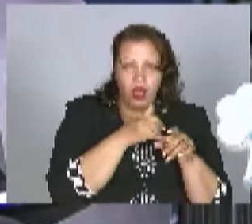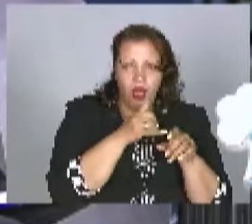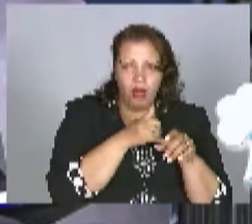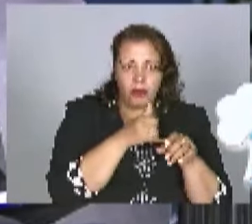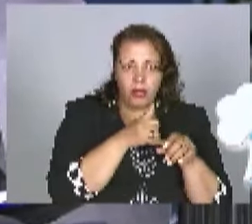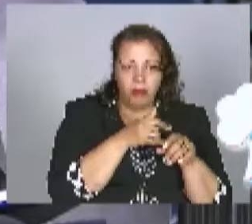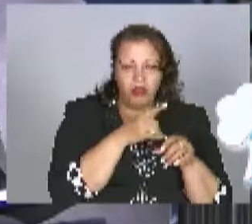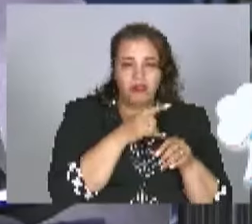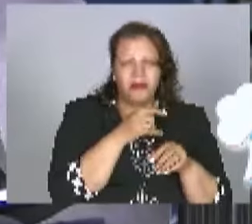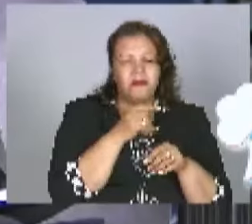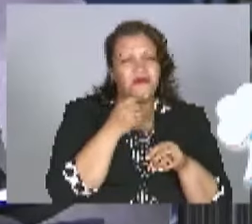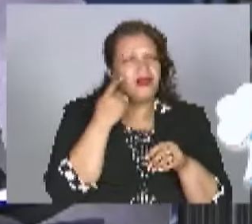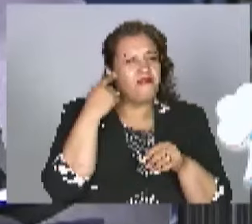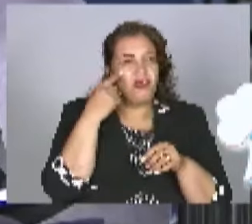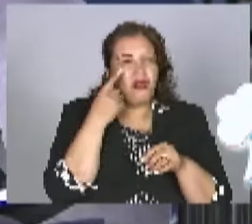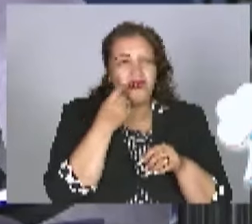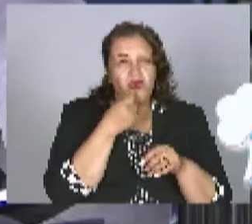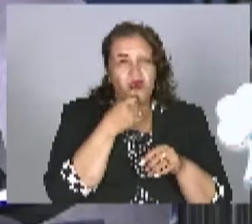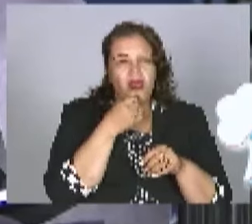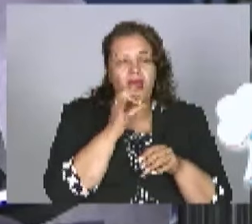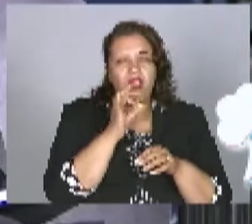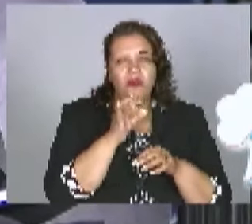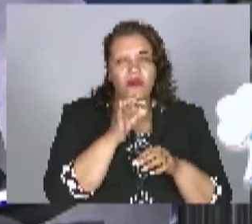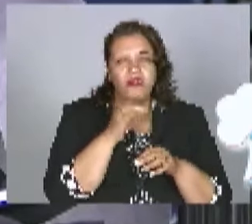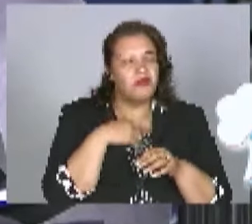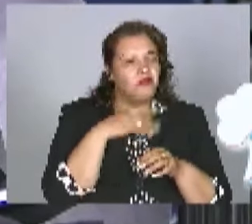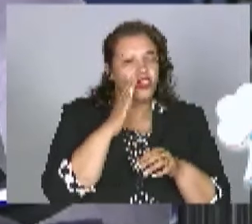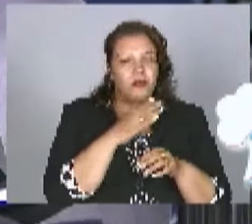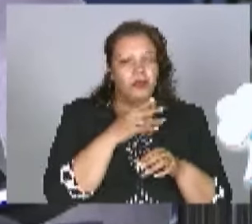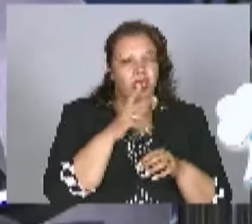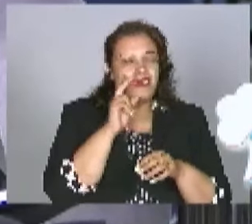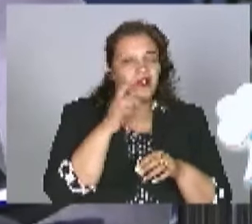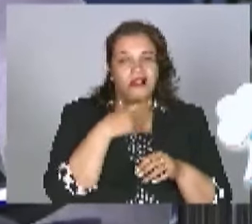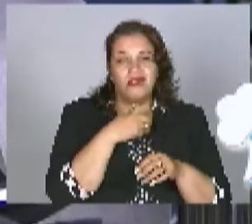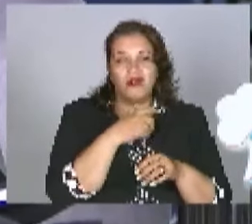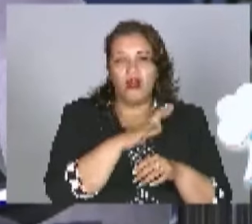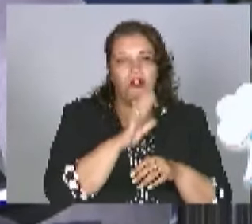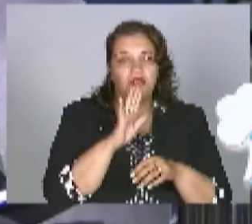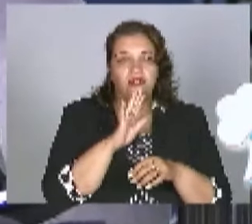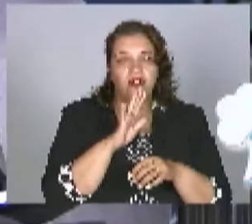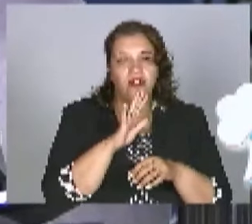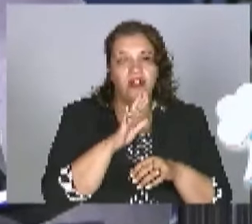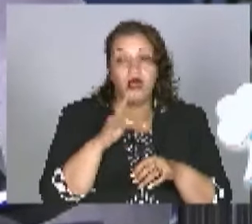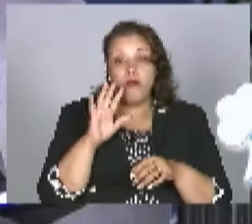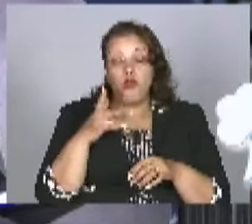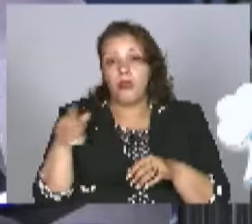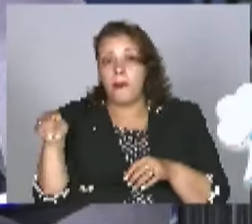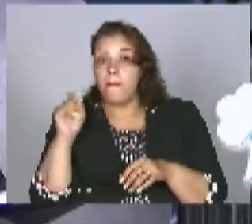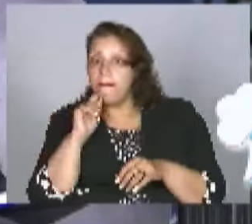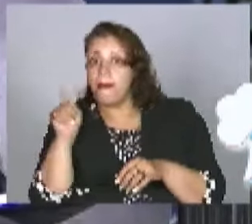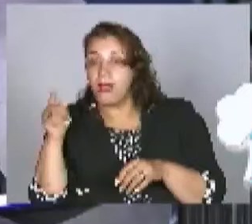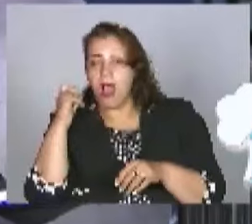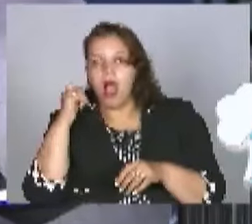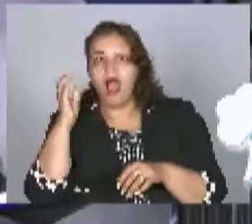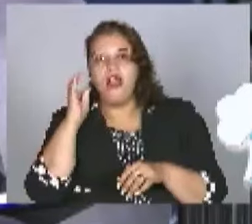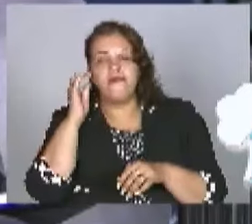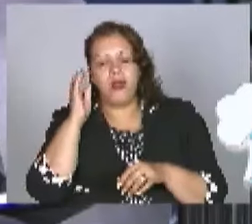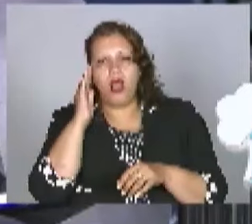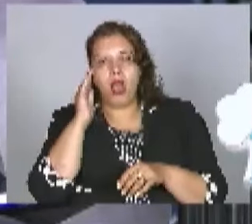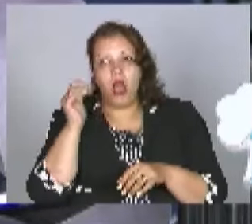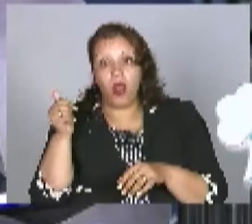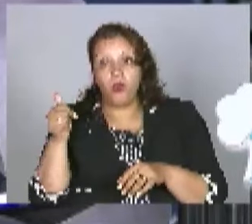جدا ليس له ان ياخذ قرارا في حياته فما صدق للا واحده عندها قدرات هي اللي بتدير الدفه في